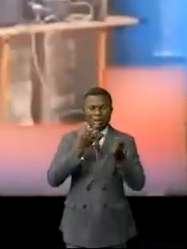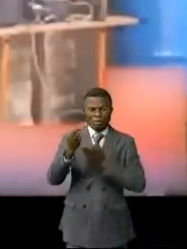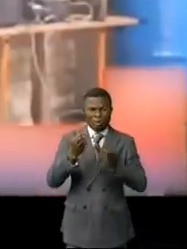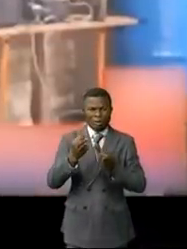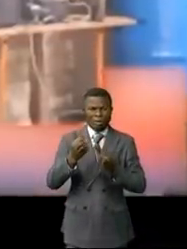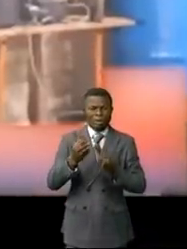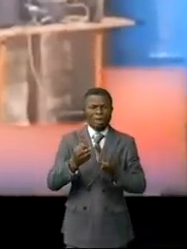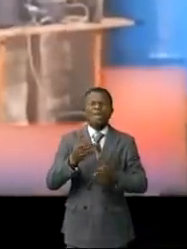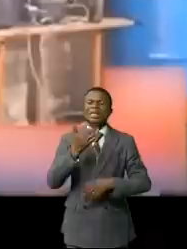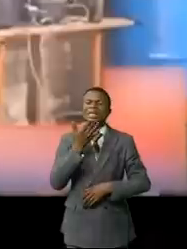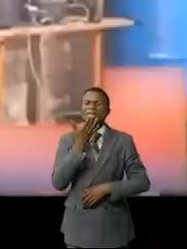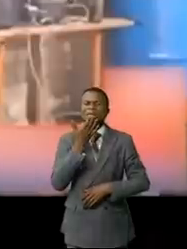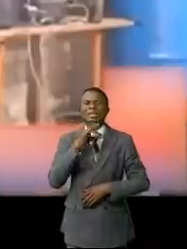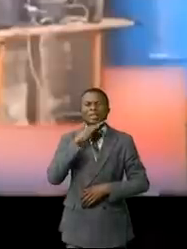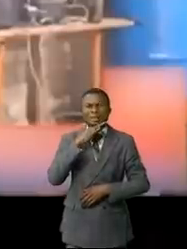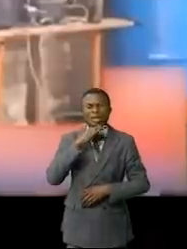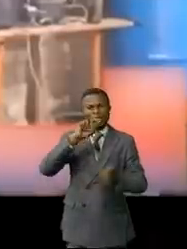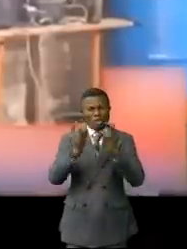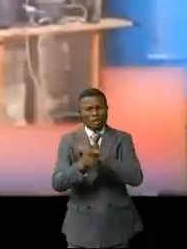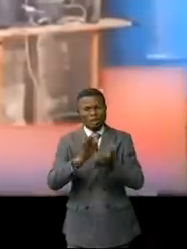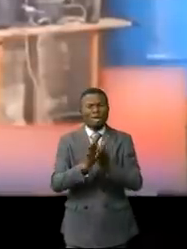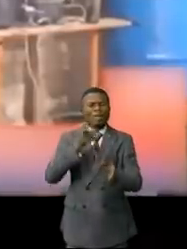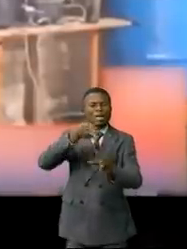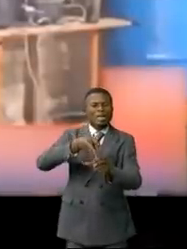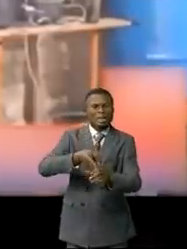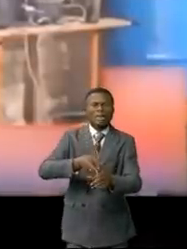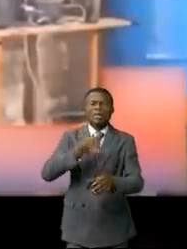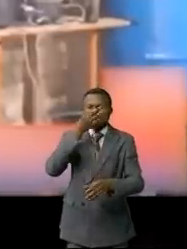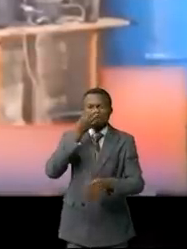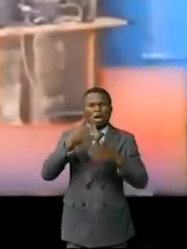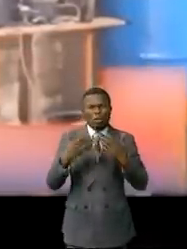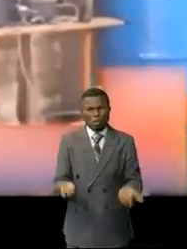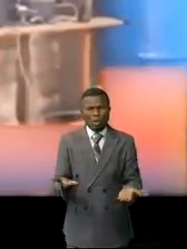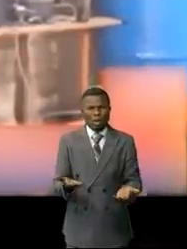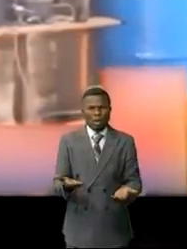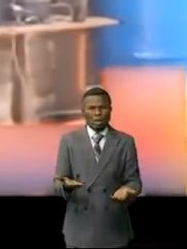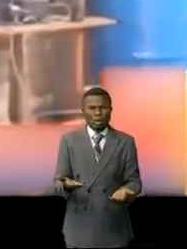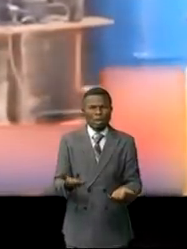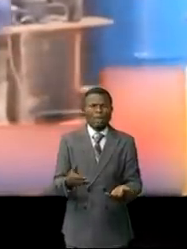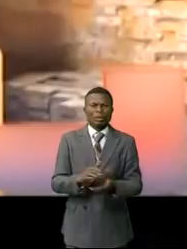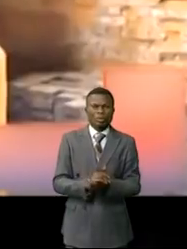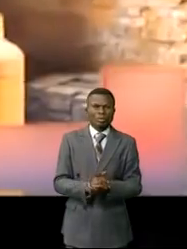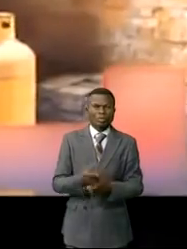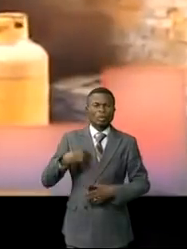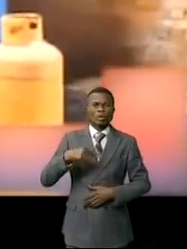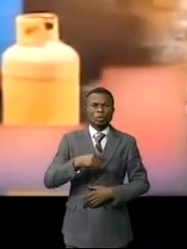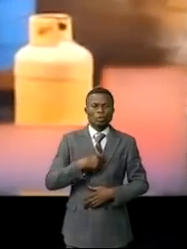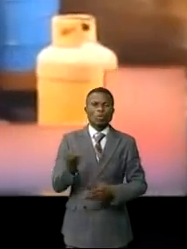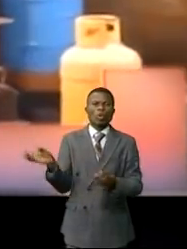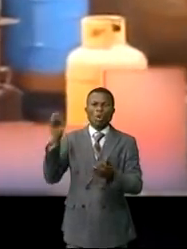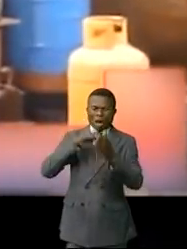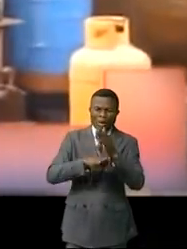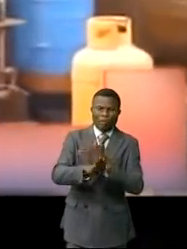comment ces déchets plastiques sont transformés en carburant. Comment les déchets produisent du carburant? En fait, nous introduisons les